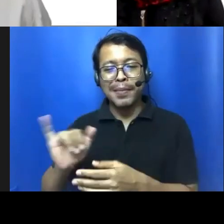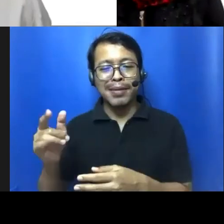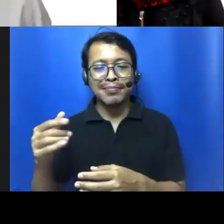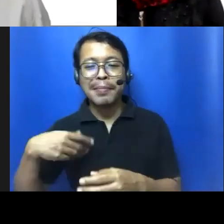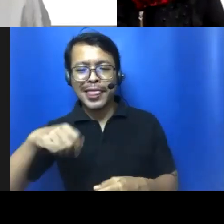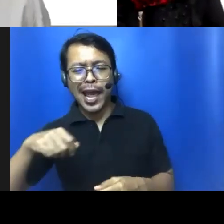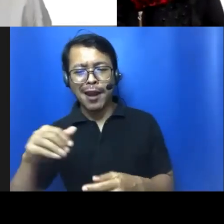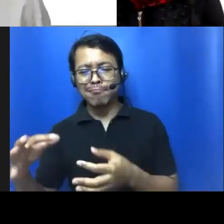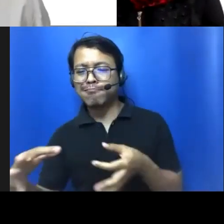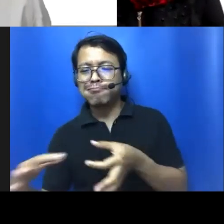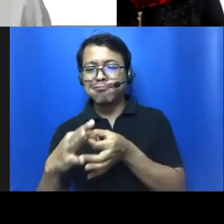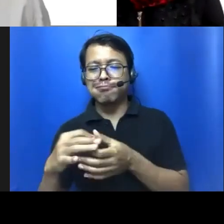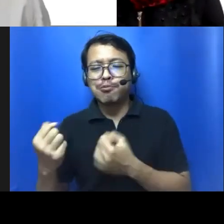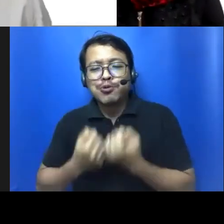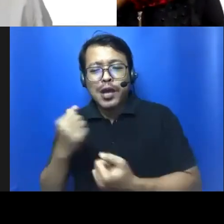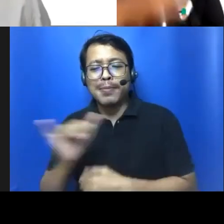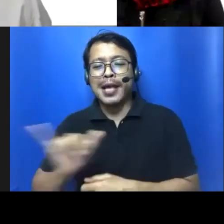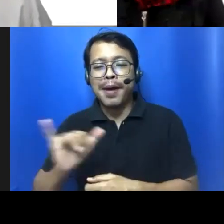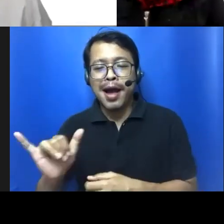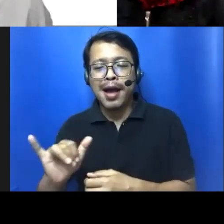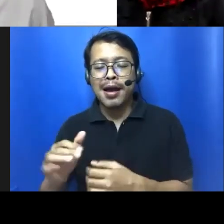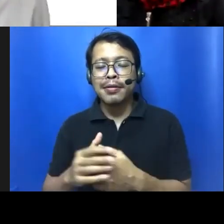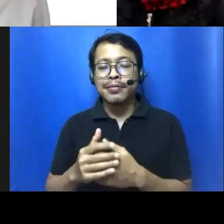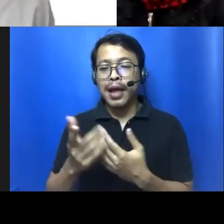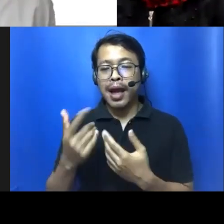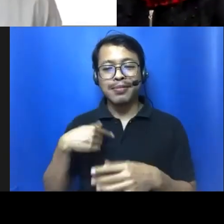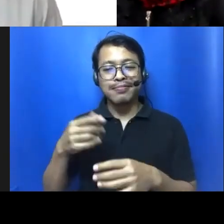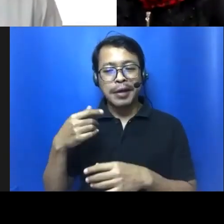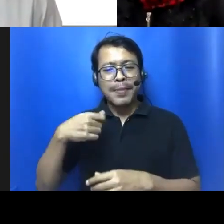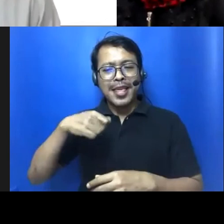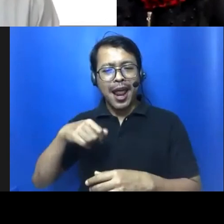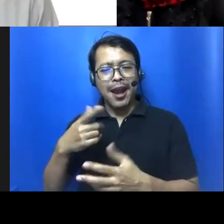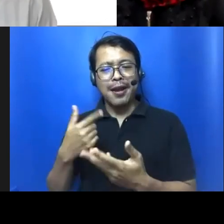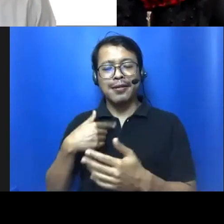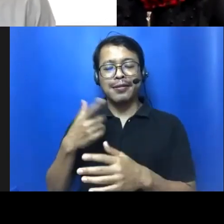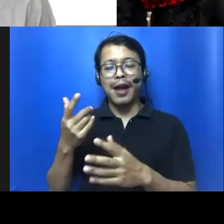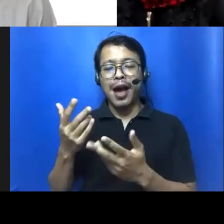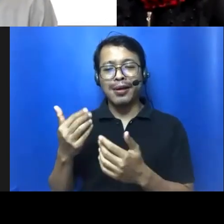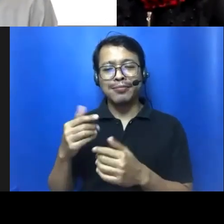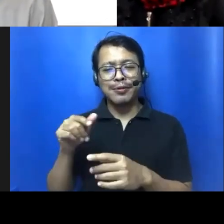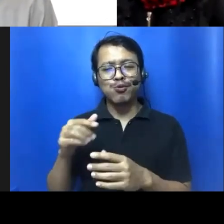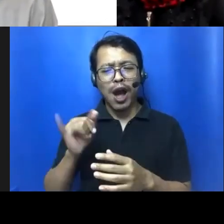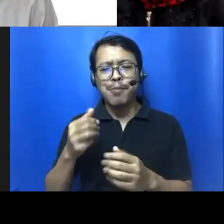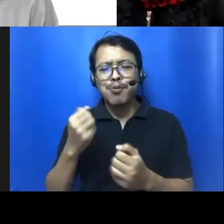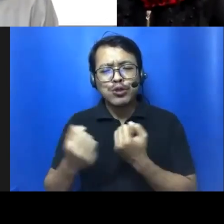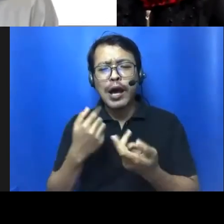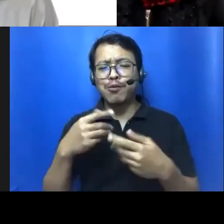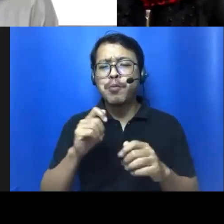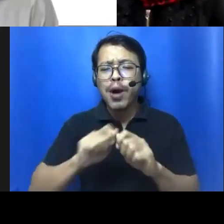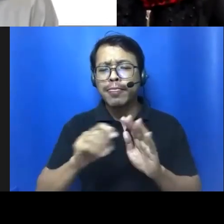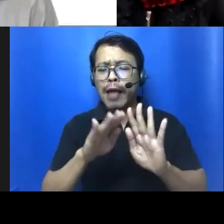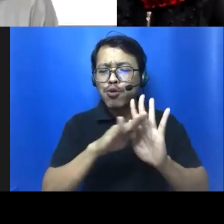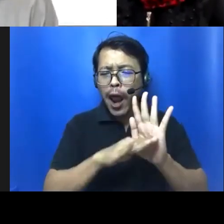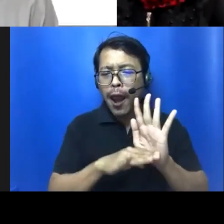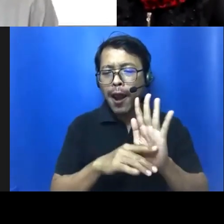bersama-sama dalam membuat kebijakan-kebijakan dan mudah-mudahan ini juga menjadi awal yang baik bagi kita semua.